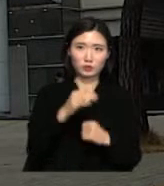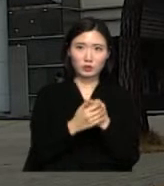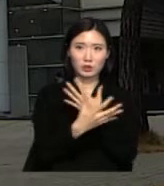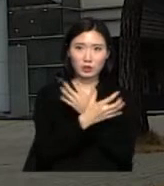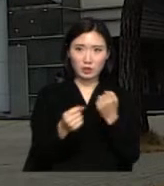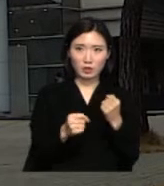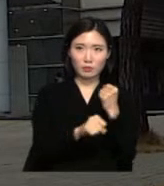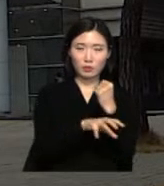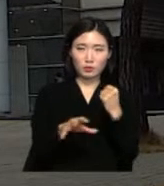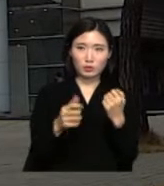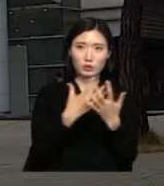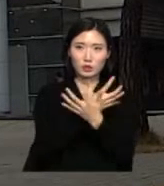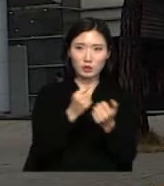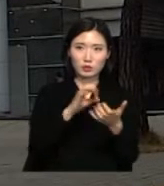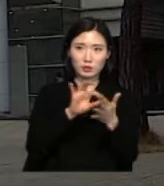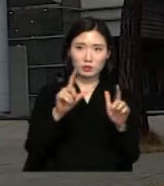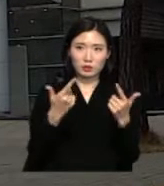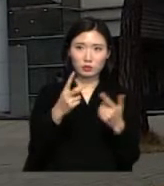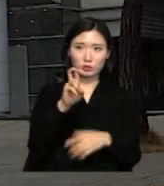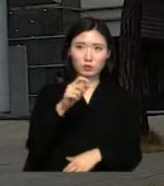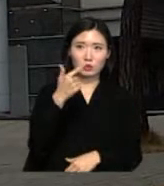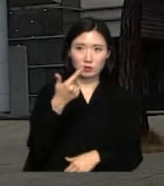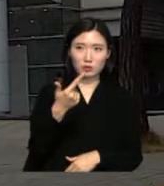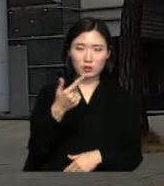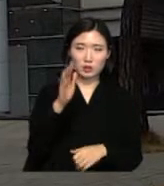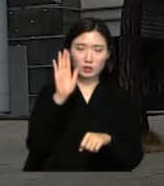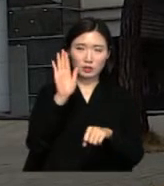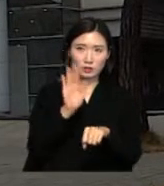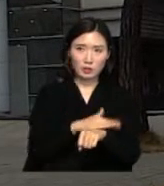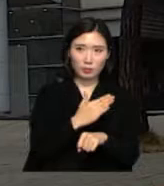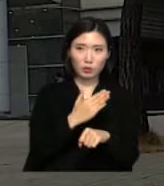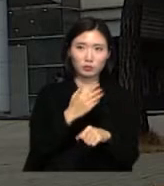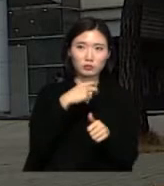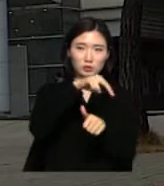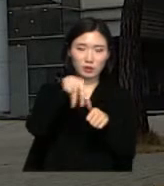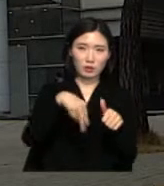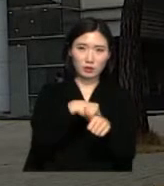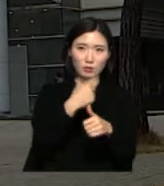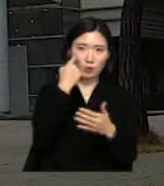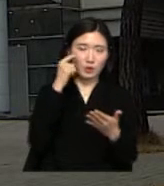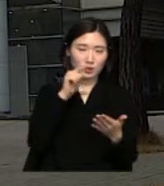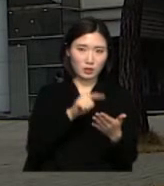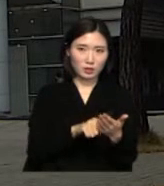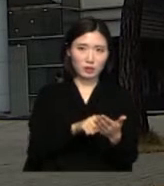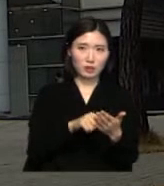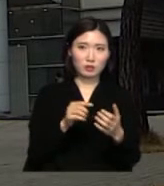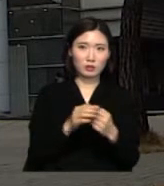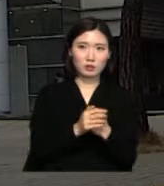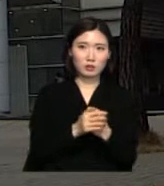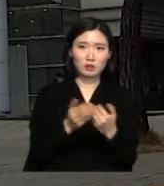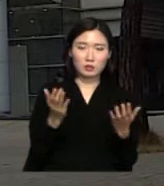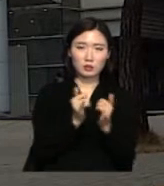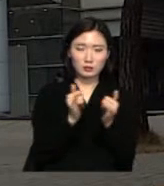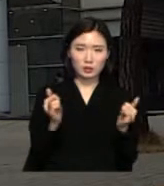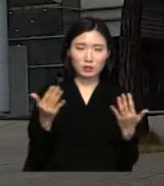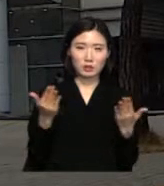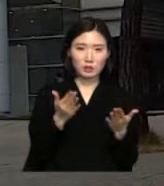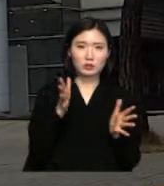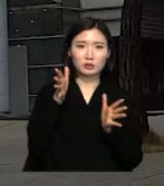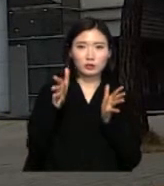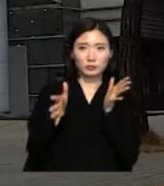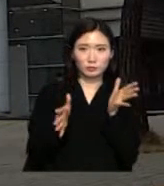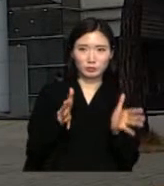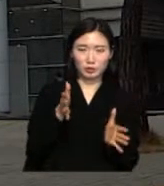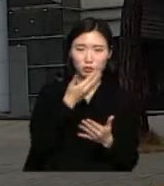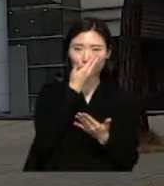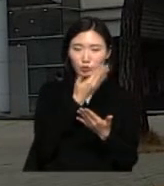표준계약서 미사용 등 26개의 지적사항이 확인됐습니다. 군은 이 같은 비위는 직원들의 업무 미숙이